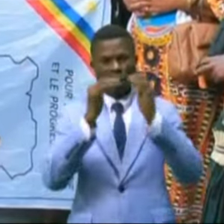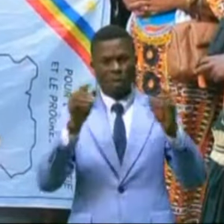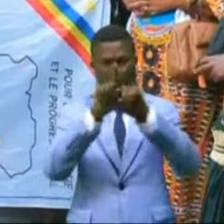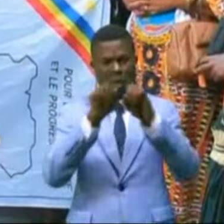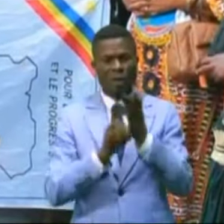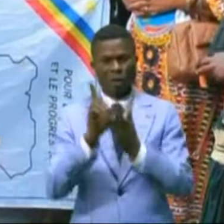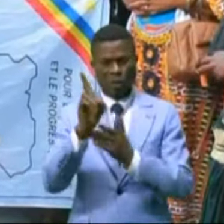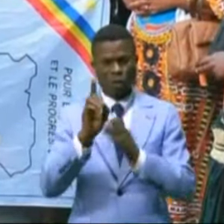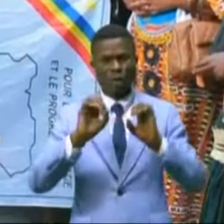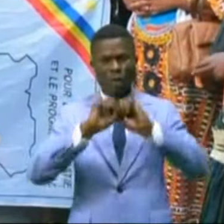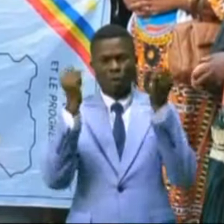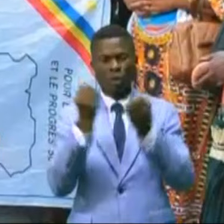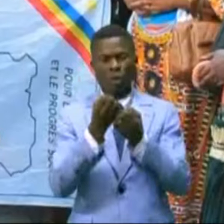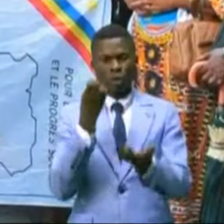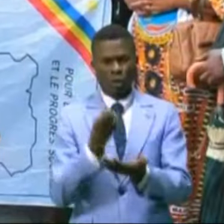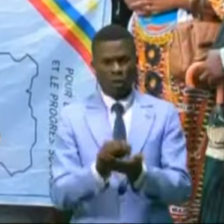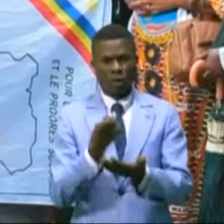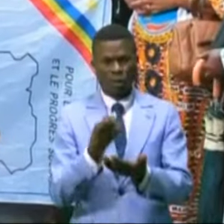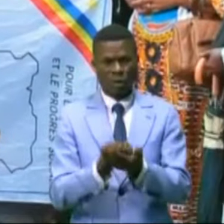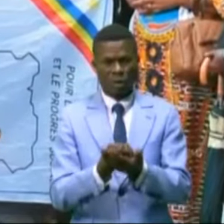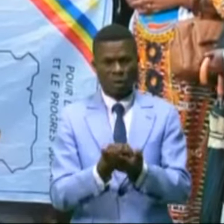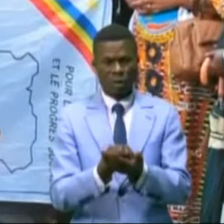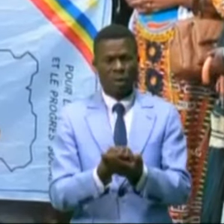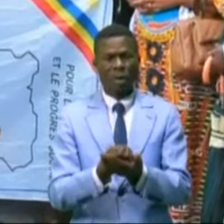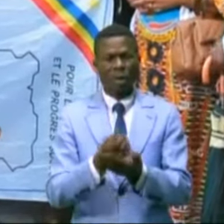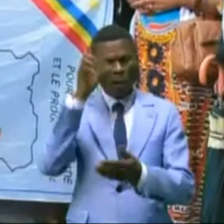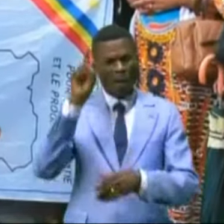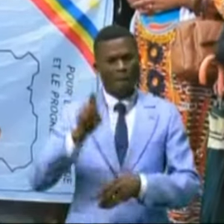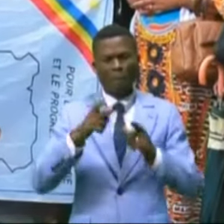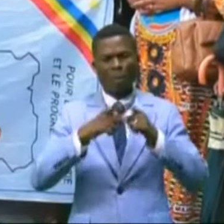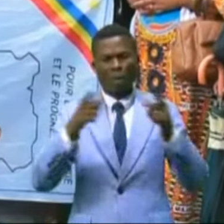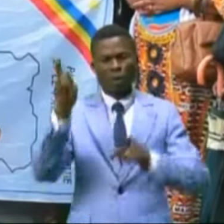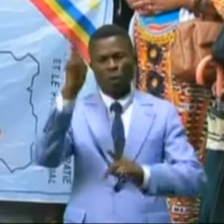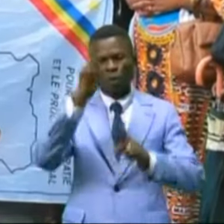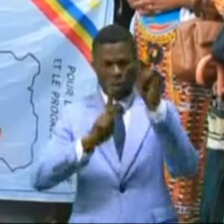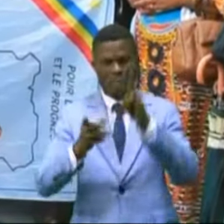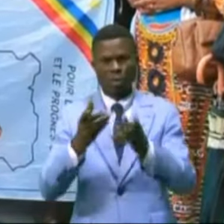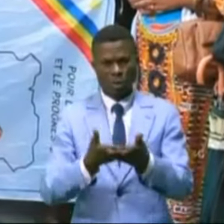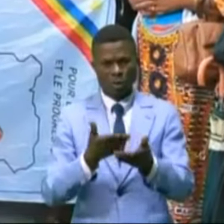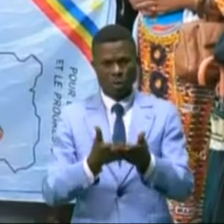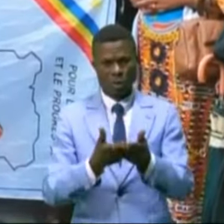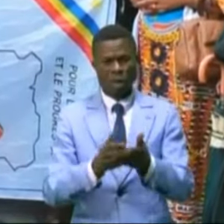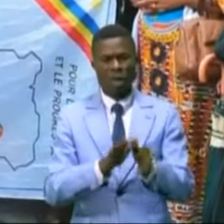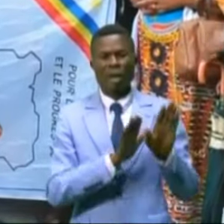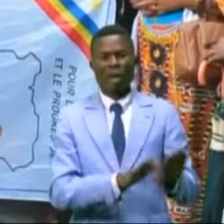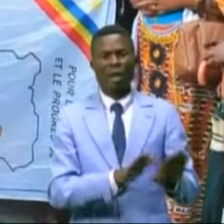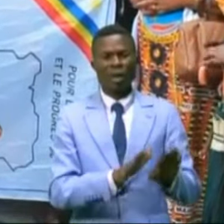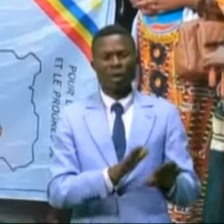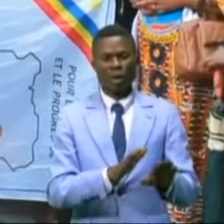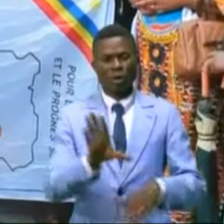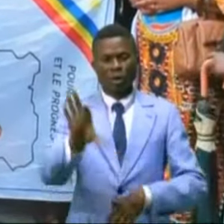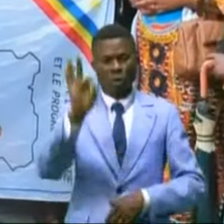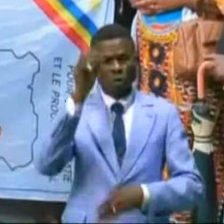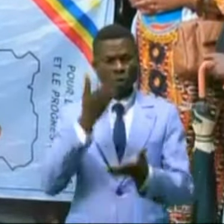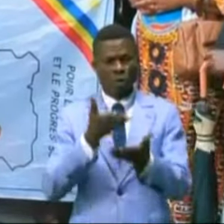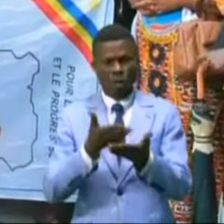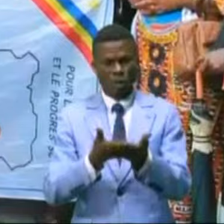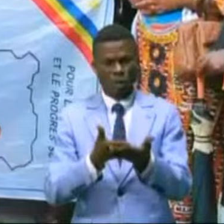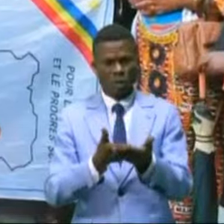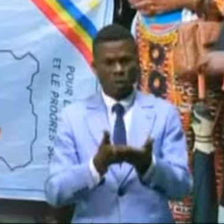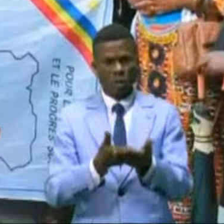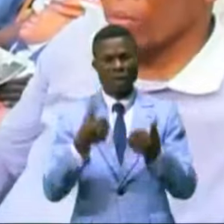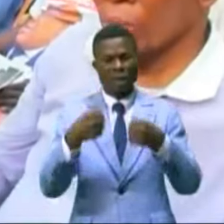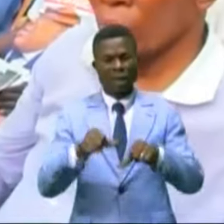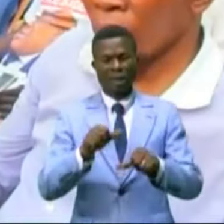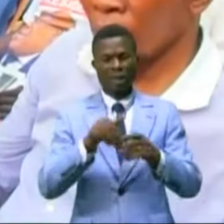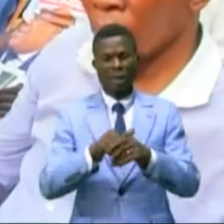développement socio-économique pour un grand besoin de notre population qui n'attendait que cette nomination du reste